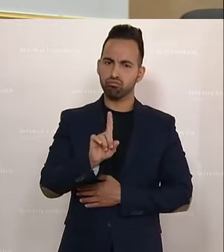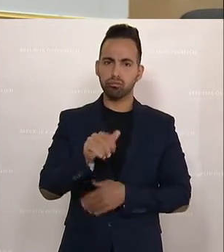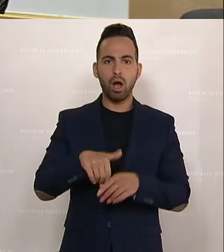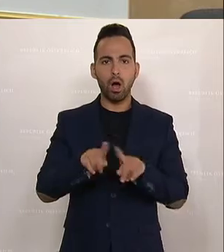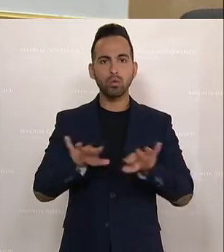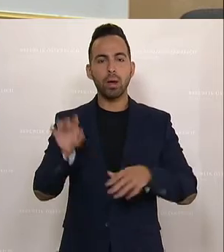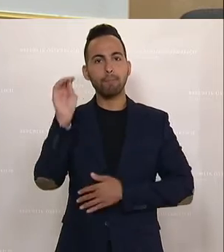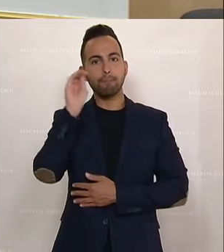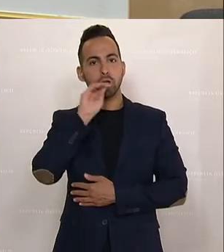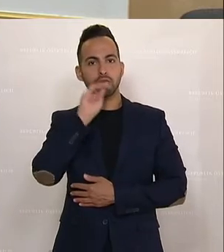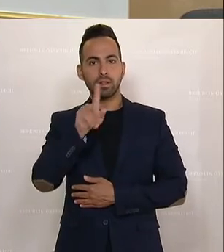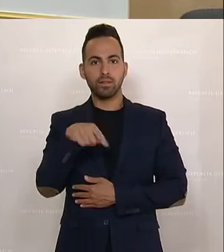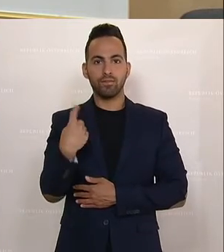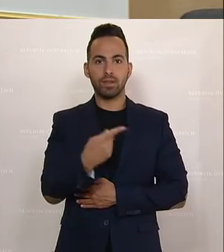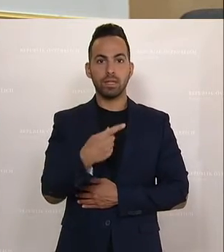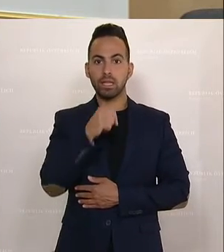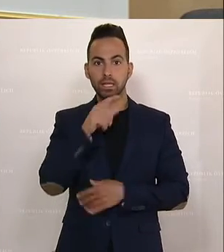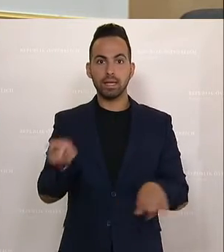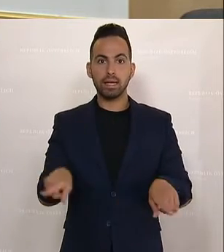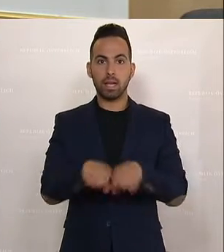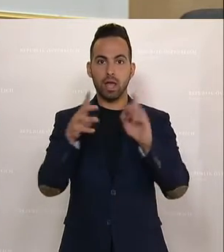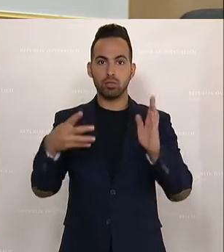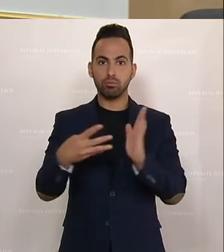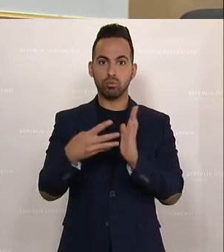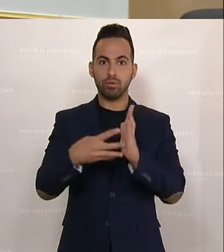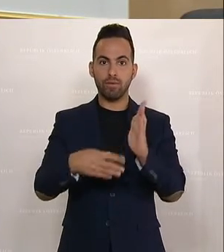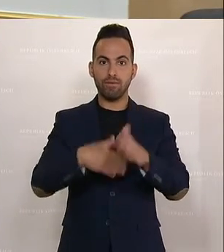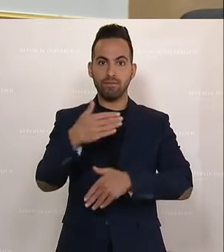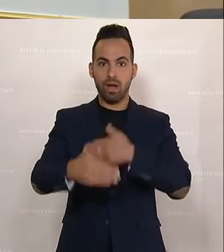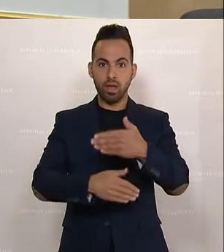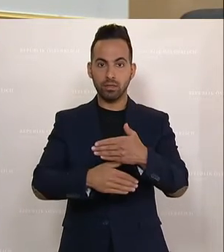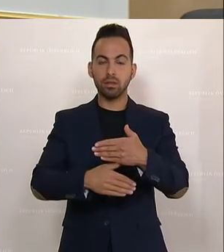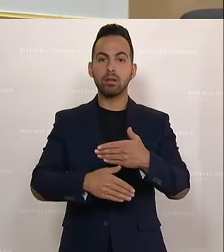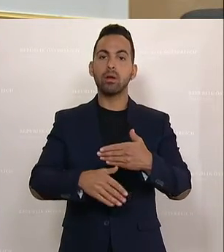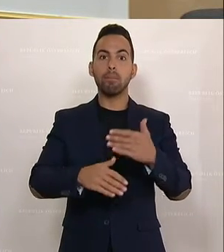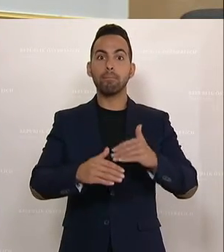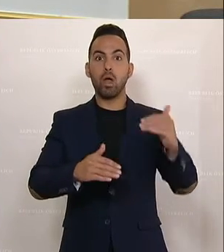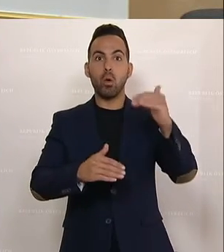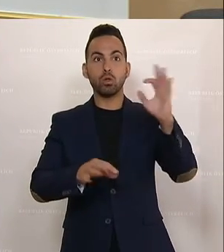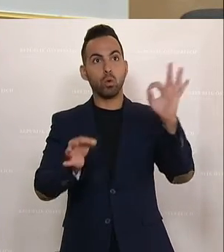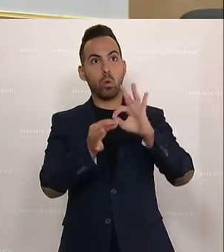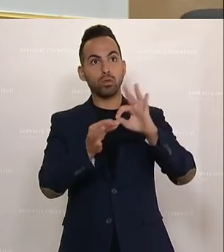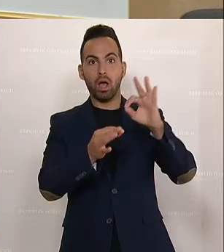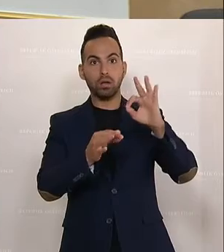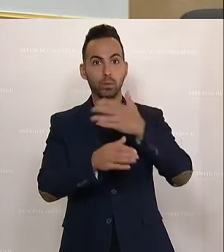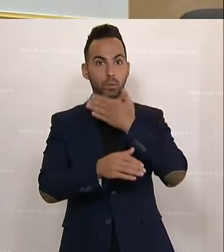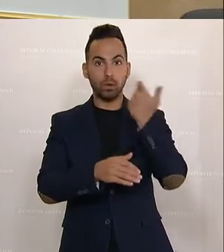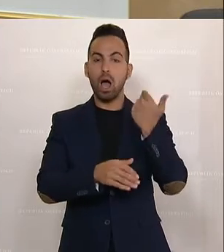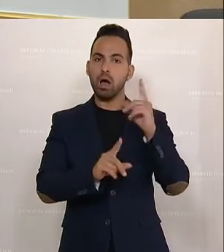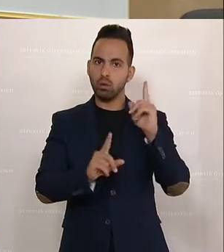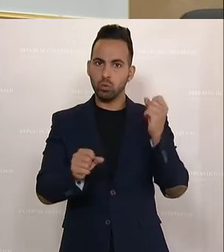denen wir nicht unmittelbar dann ein Prüfverfahren einleiten, mit Behörden in Kontakt treten, sind natürlich